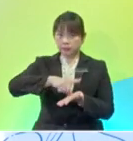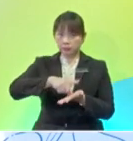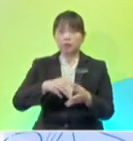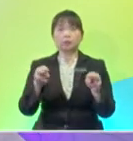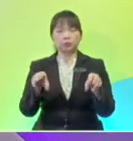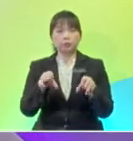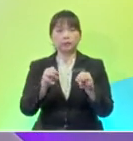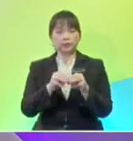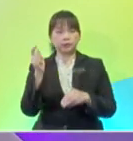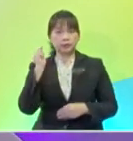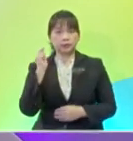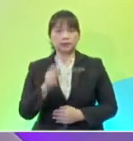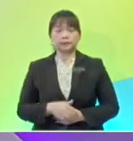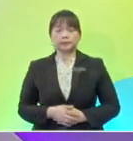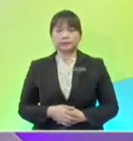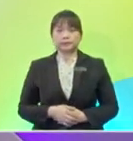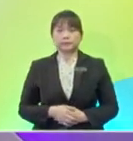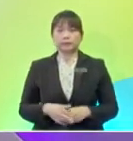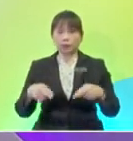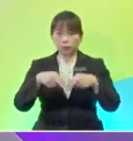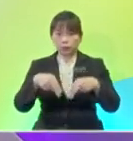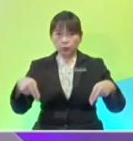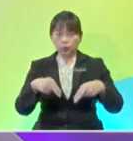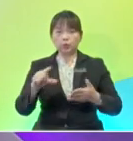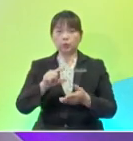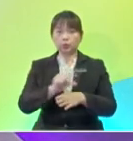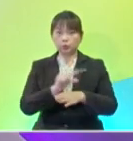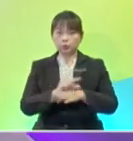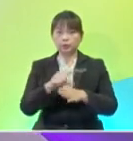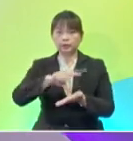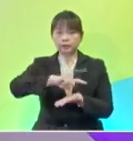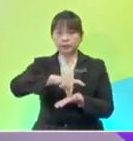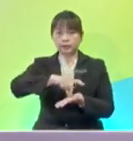satu oke semacam